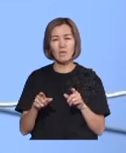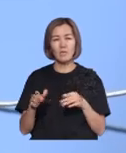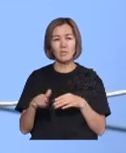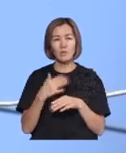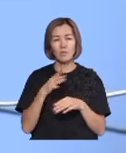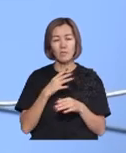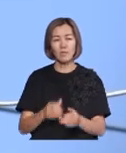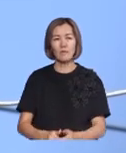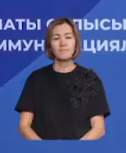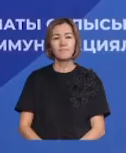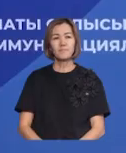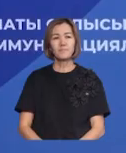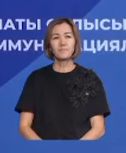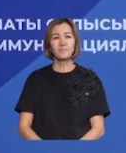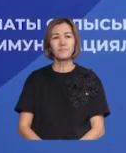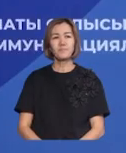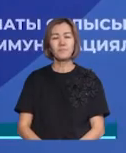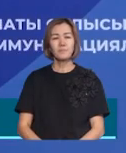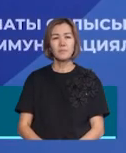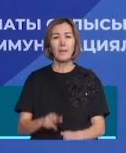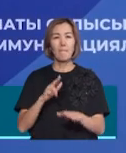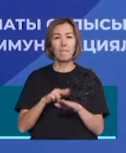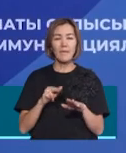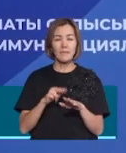жауапқа тартылды. Одан басқа полиция